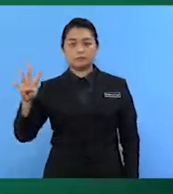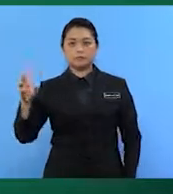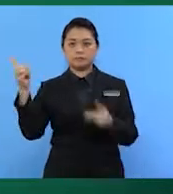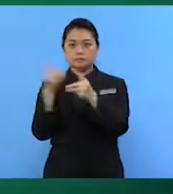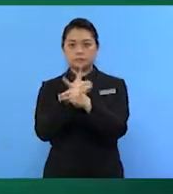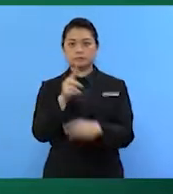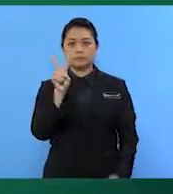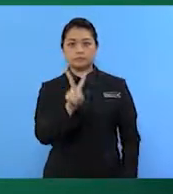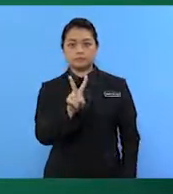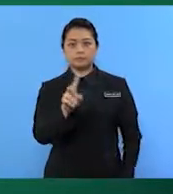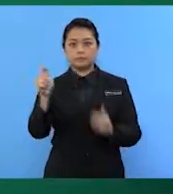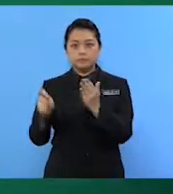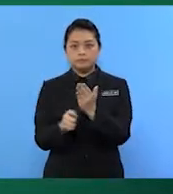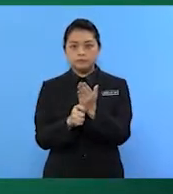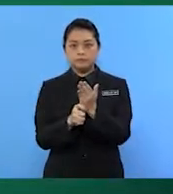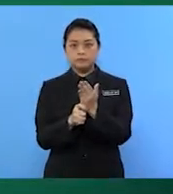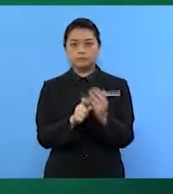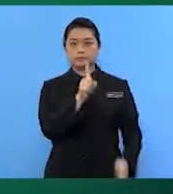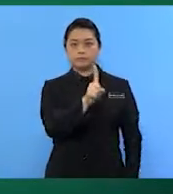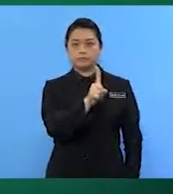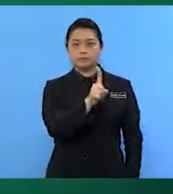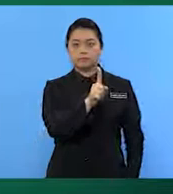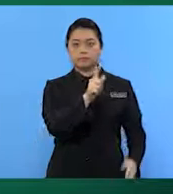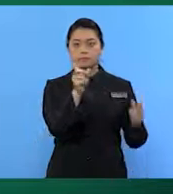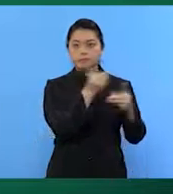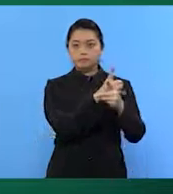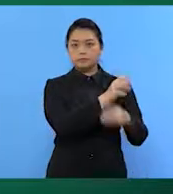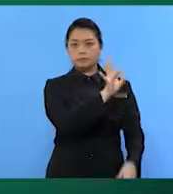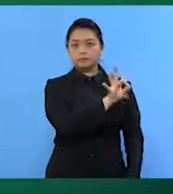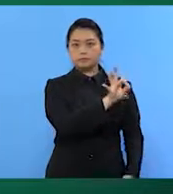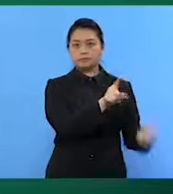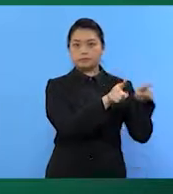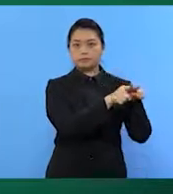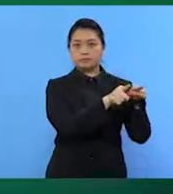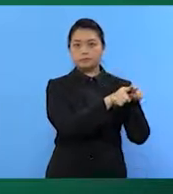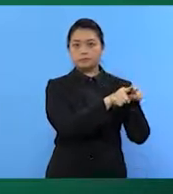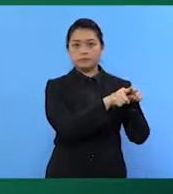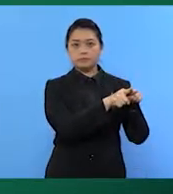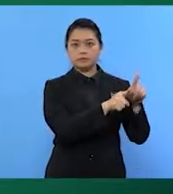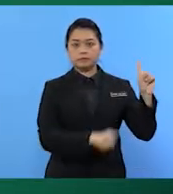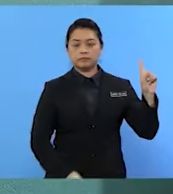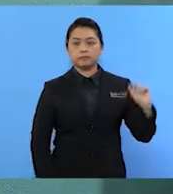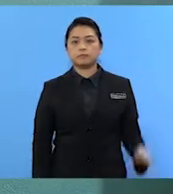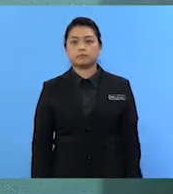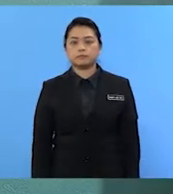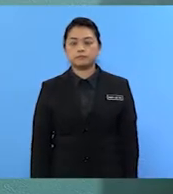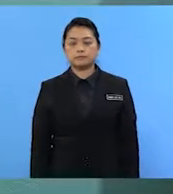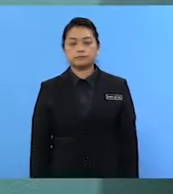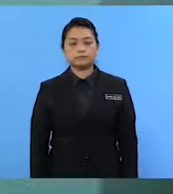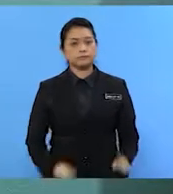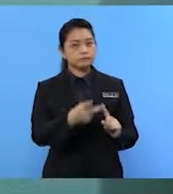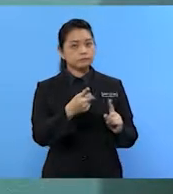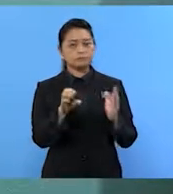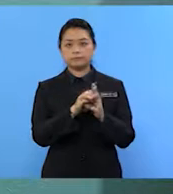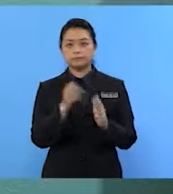darab 2 tambah 1 darab 9 menghasilkan 1. Daripada